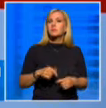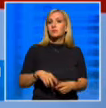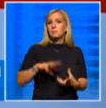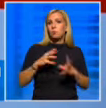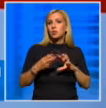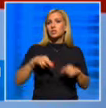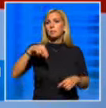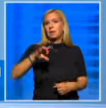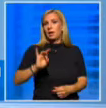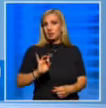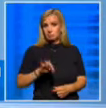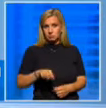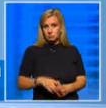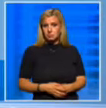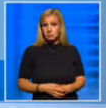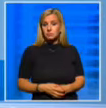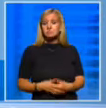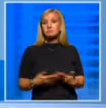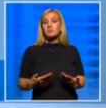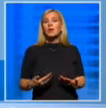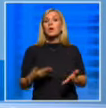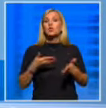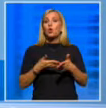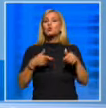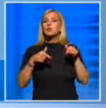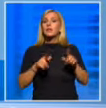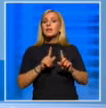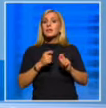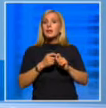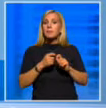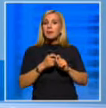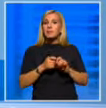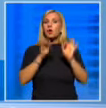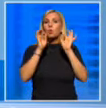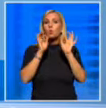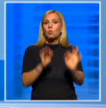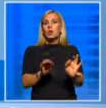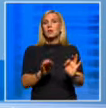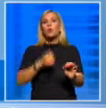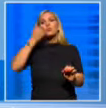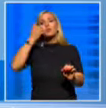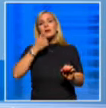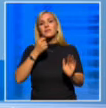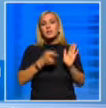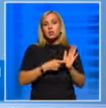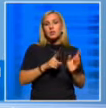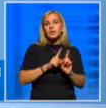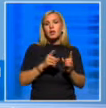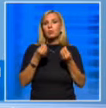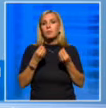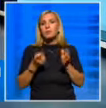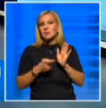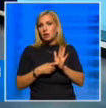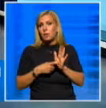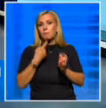превърне? Всъщност ние точно за това не зададохме въпроса конкретно одобрявате ли закона или не одобрявате закона. Попитахме дали